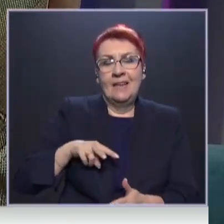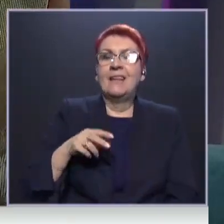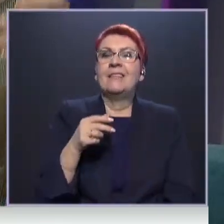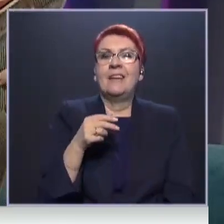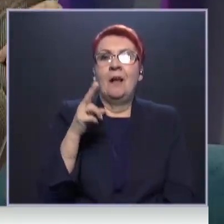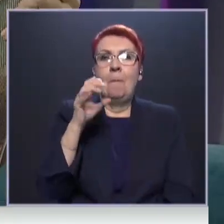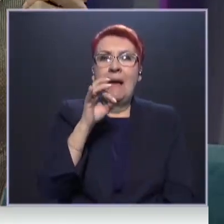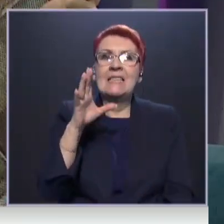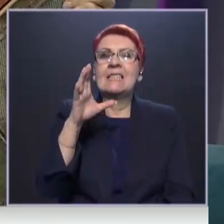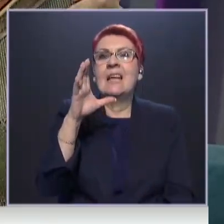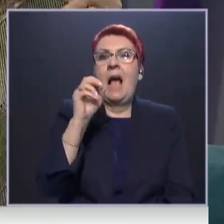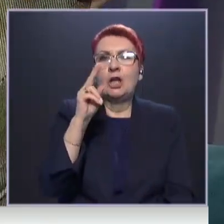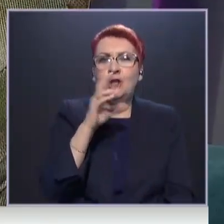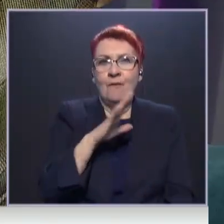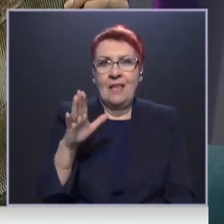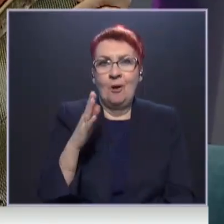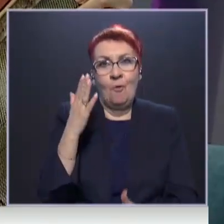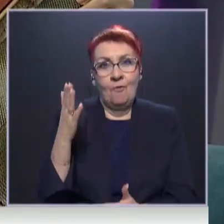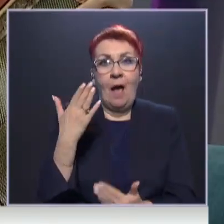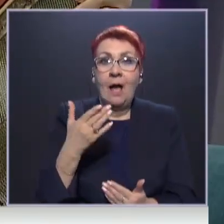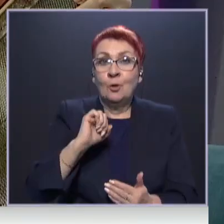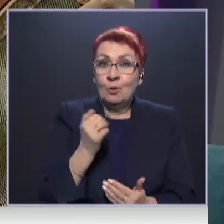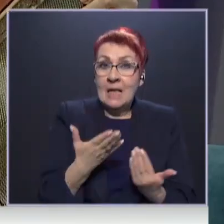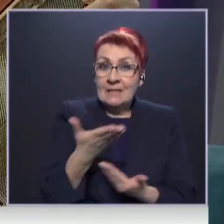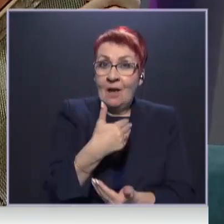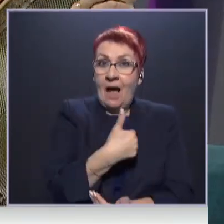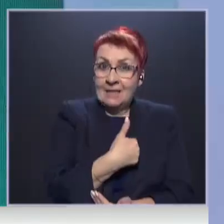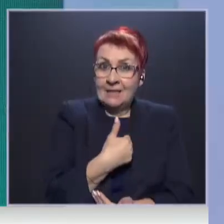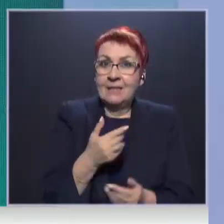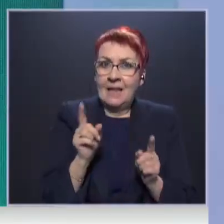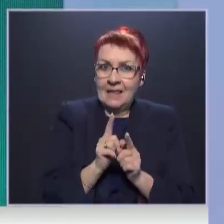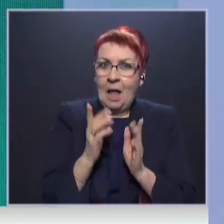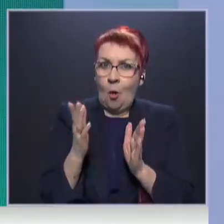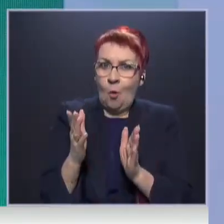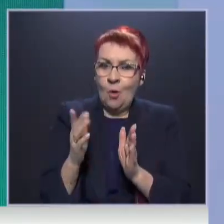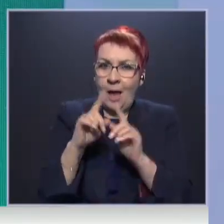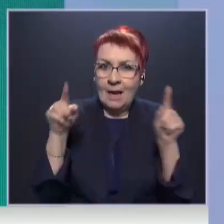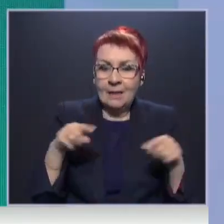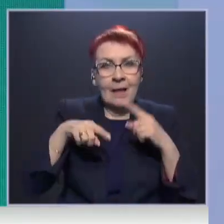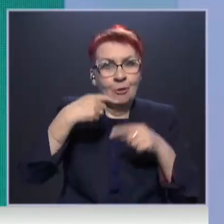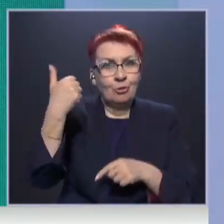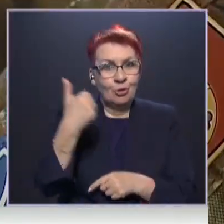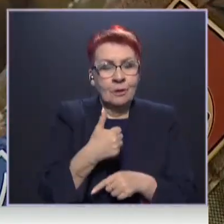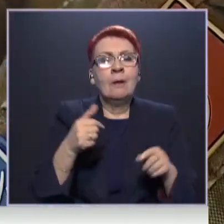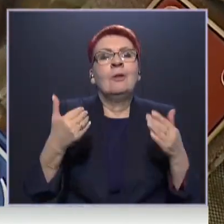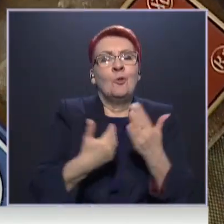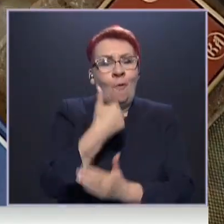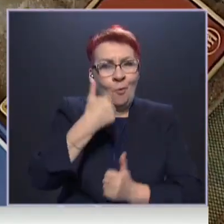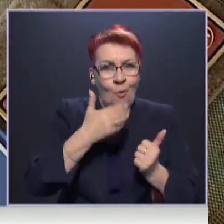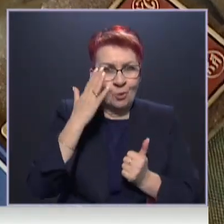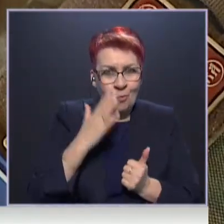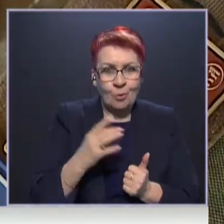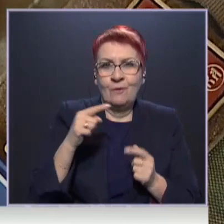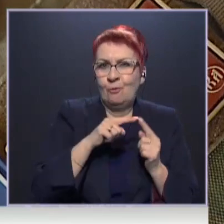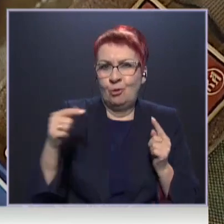сохранности. Друзья, ну я напомню, что если вы хотите себе такой же, это очень просто сделать. На следующей неделе мы объявим новый конкурс. Будем